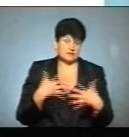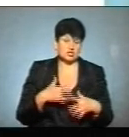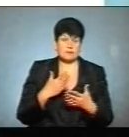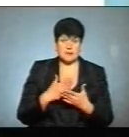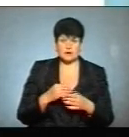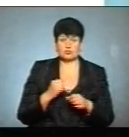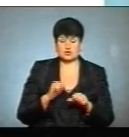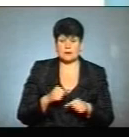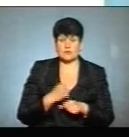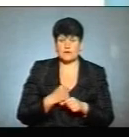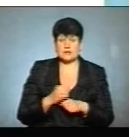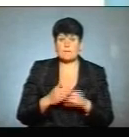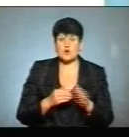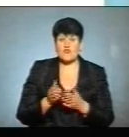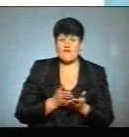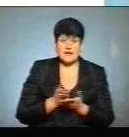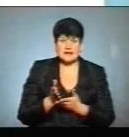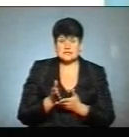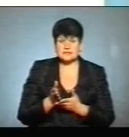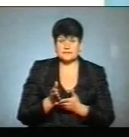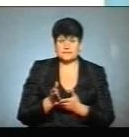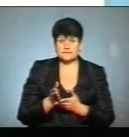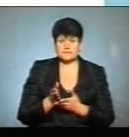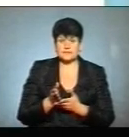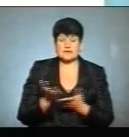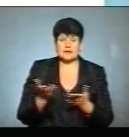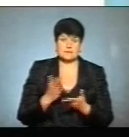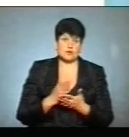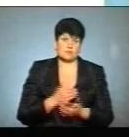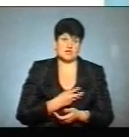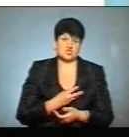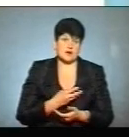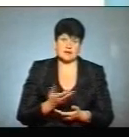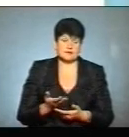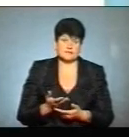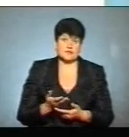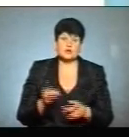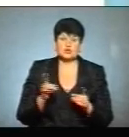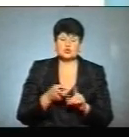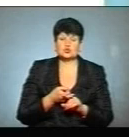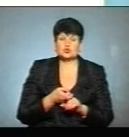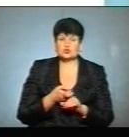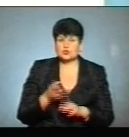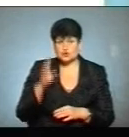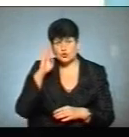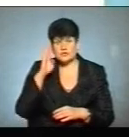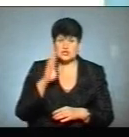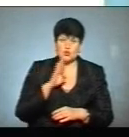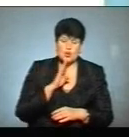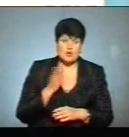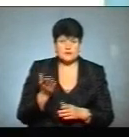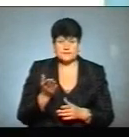можливість працювати по тих професіях, з тим фахом, які мають бажання. Що стосується там чоловіків чи